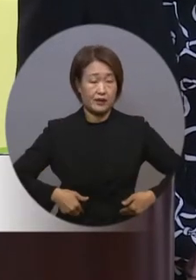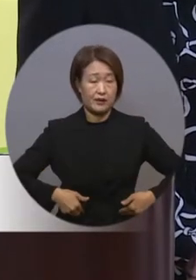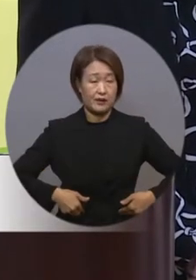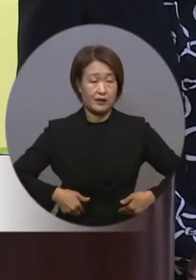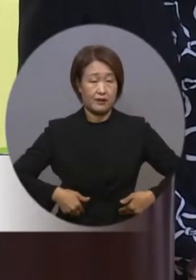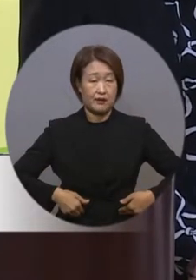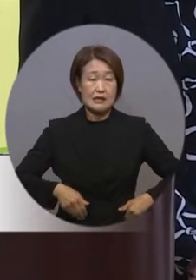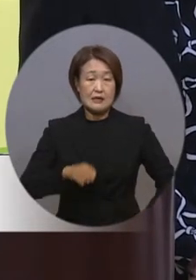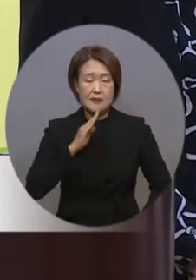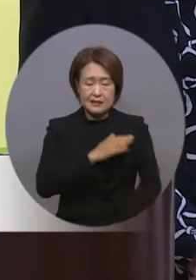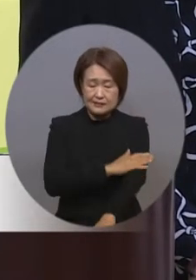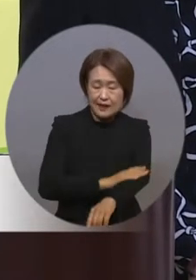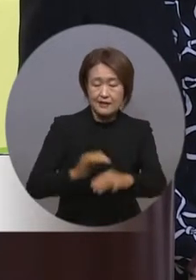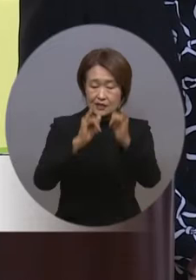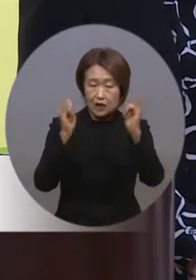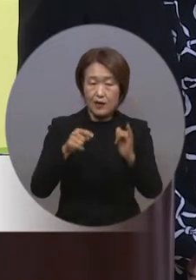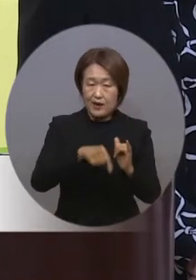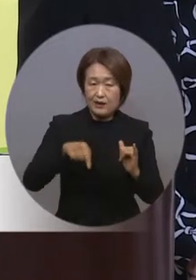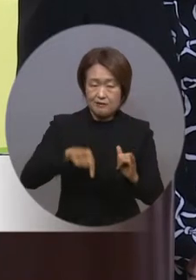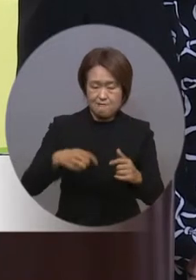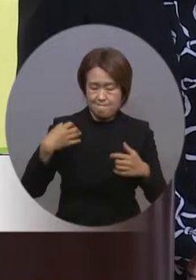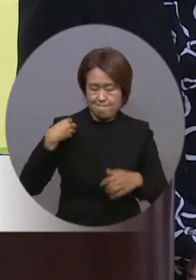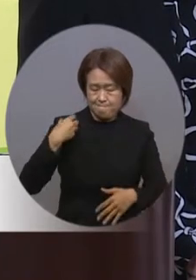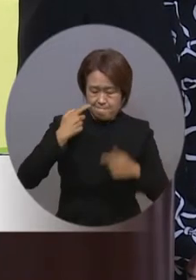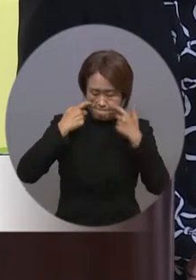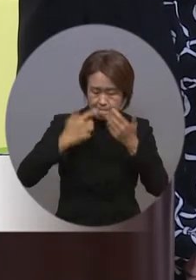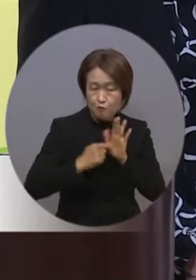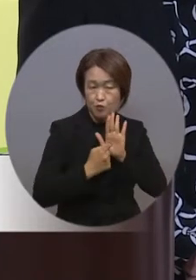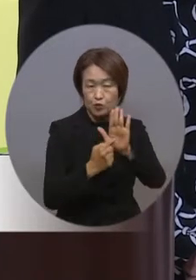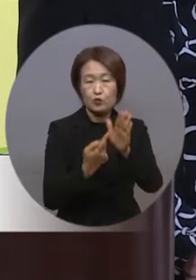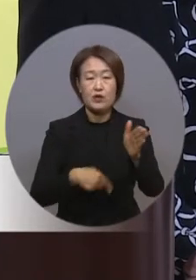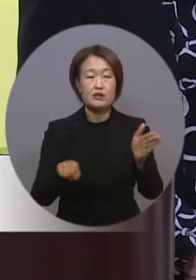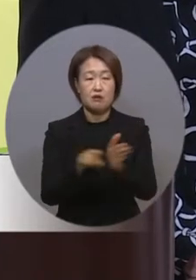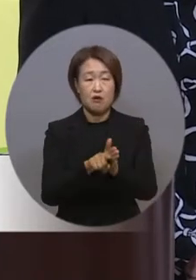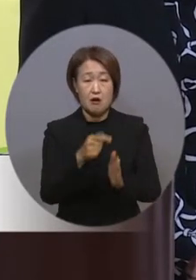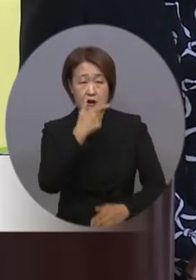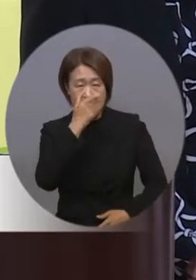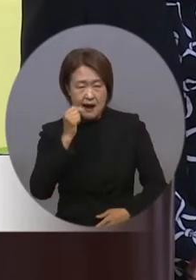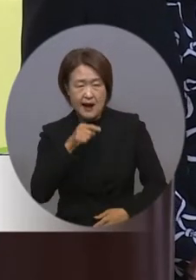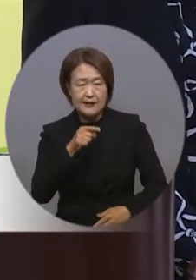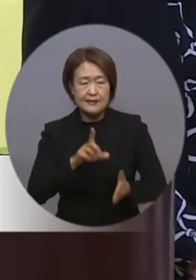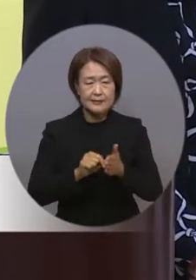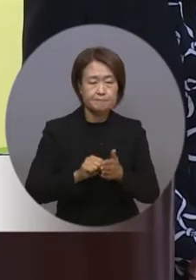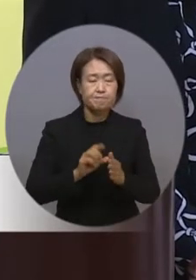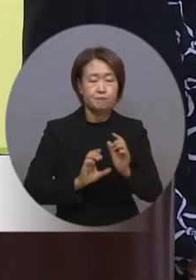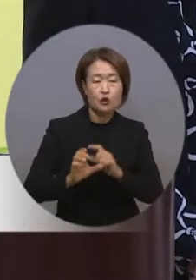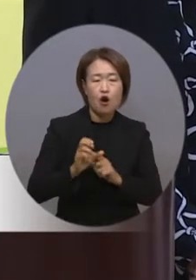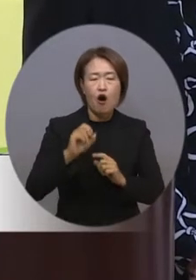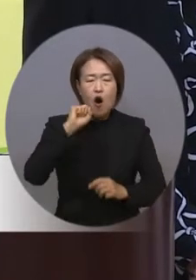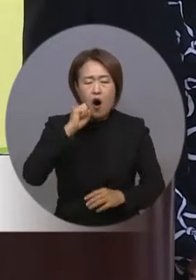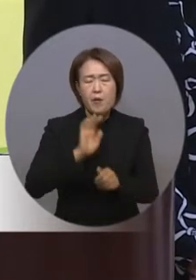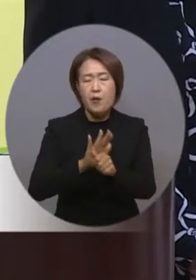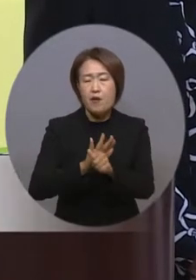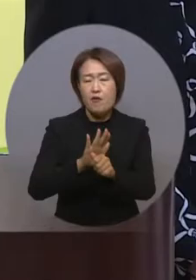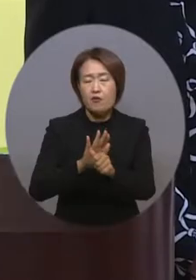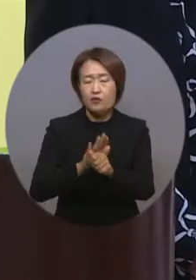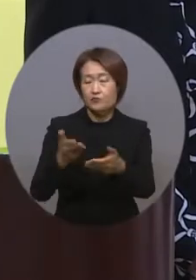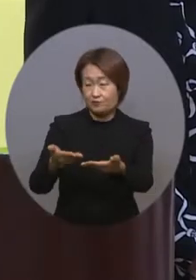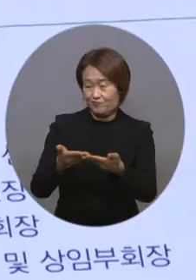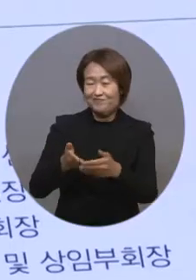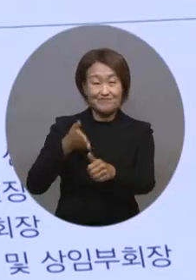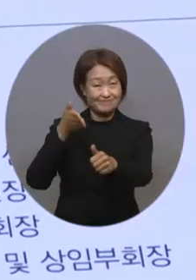역할을 수행할 수 있도록 부족할 때는 책망해 주시고 어려울 때는 격려와 지지를 보내주시기